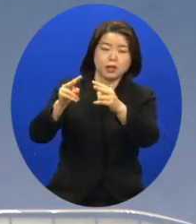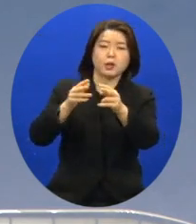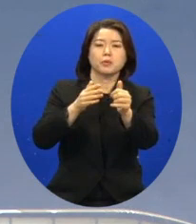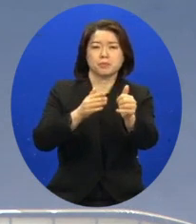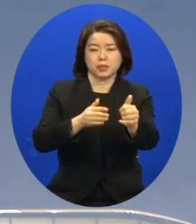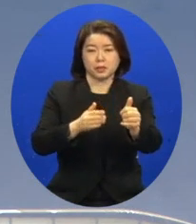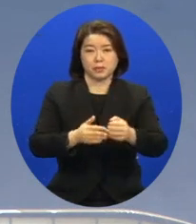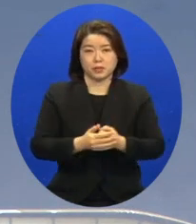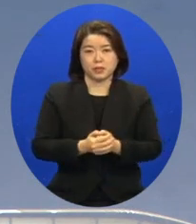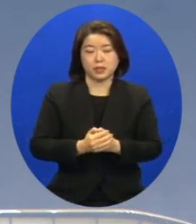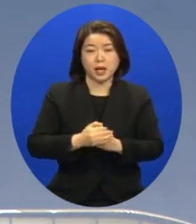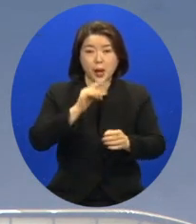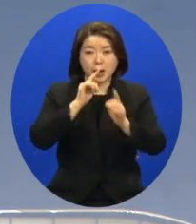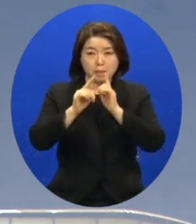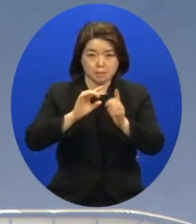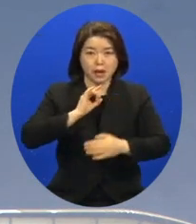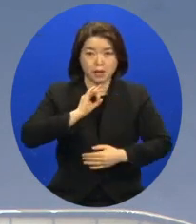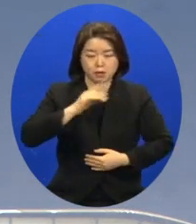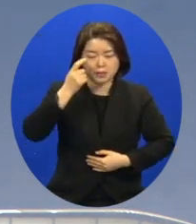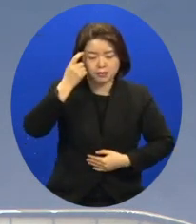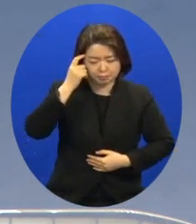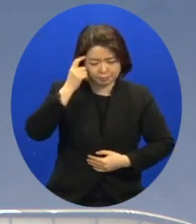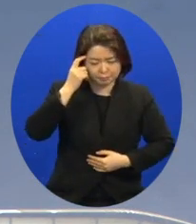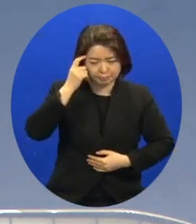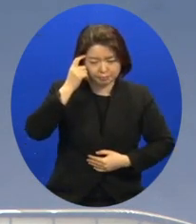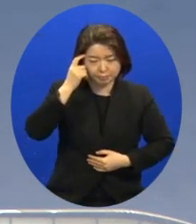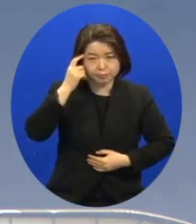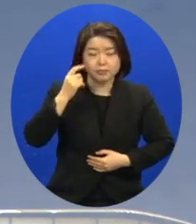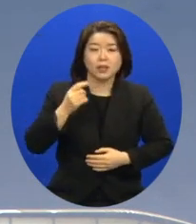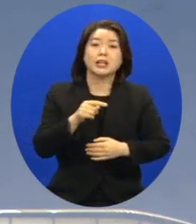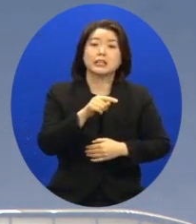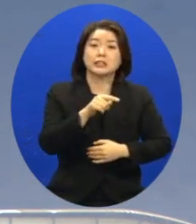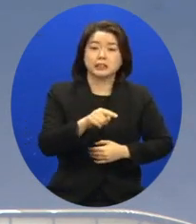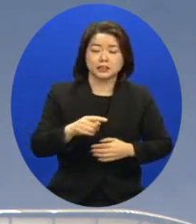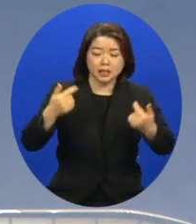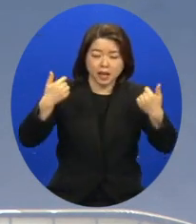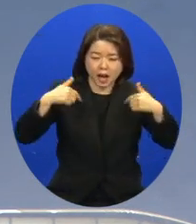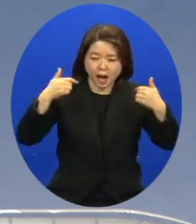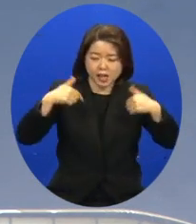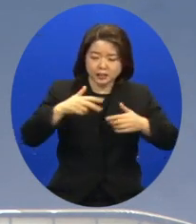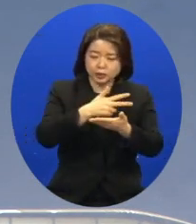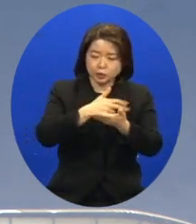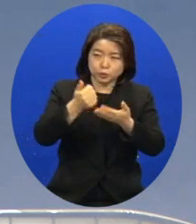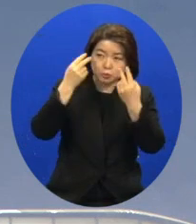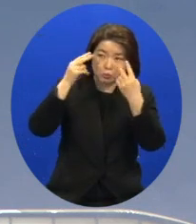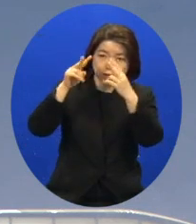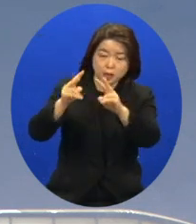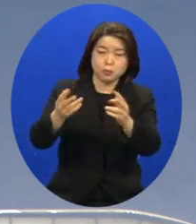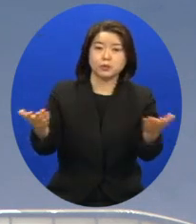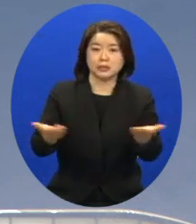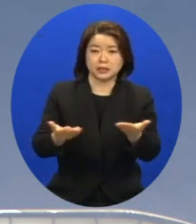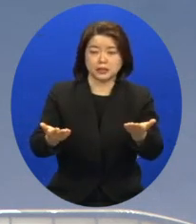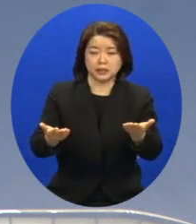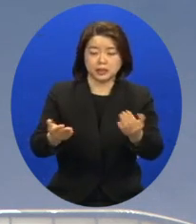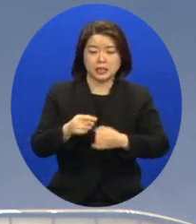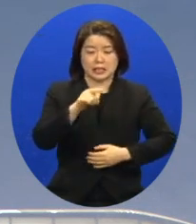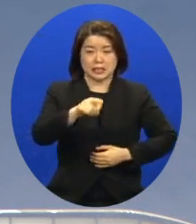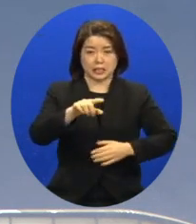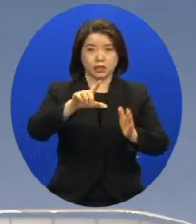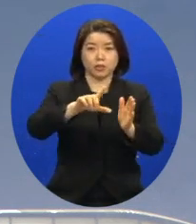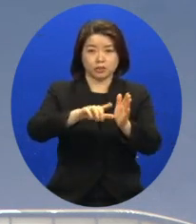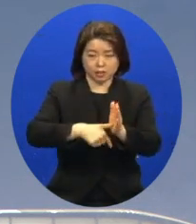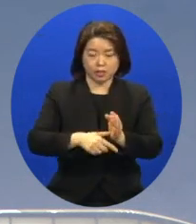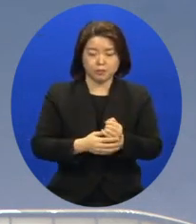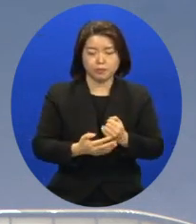그저 말로만 생각했던 항상 주님을 바라보는 일이 지금 이와 같은 때에 정말